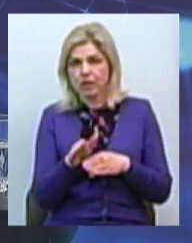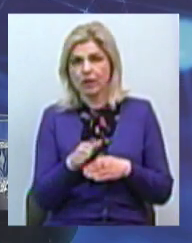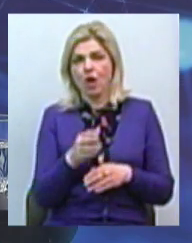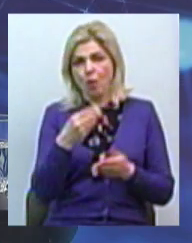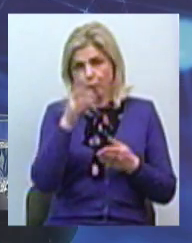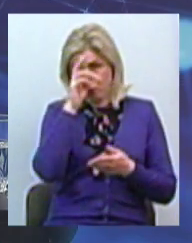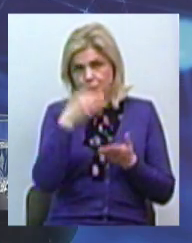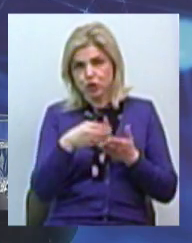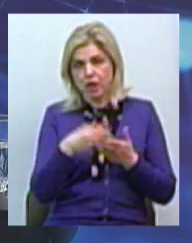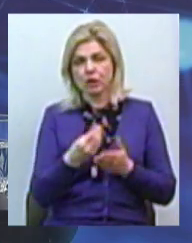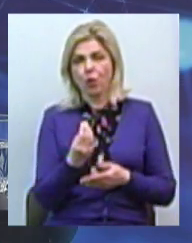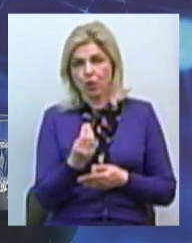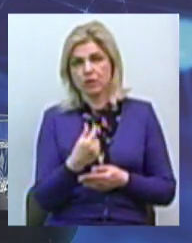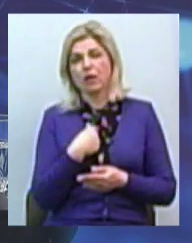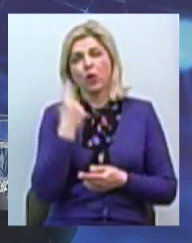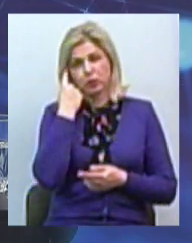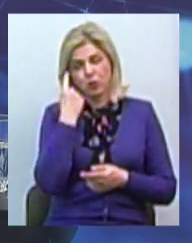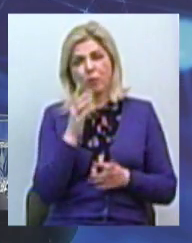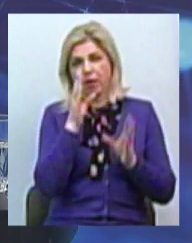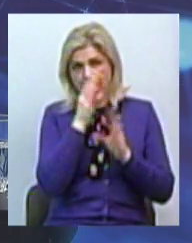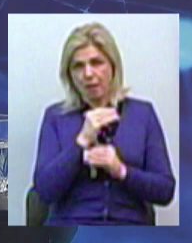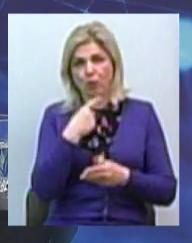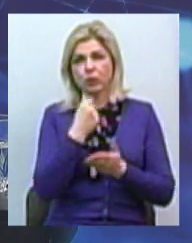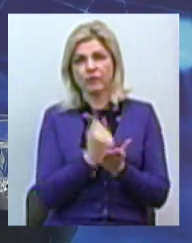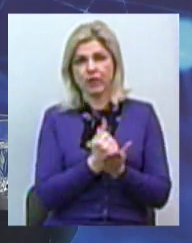нас все ж таки вийде затвердити програму. Ви